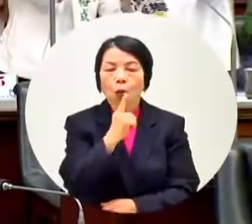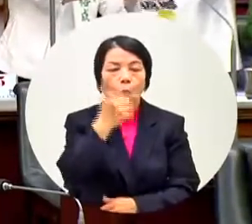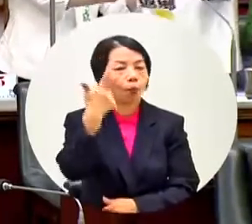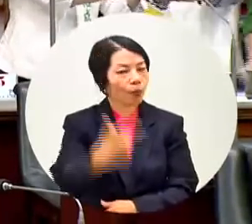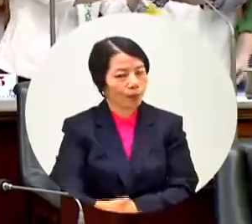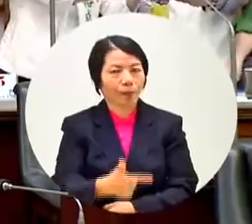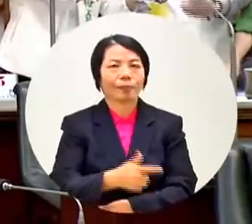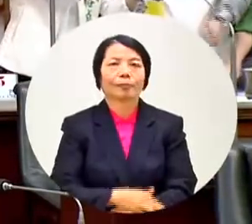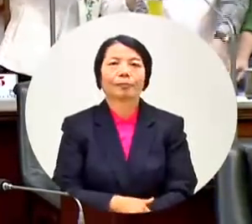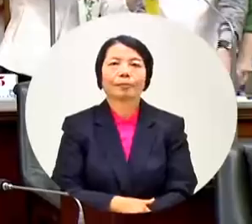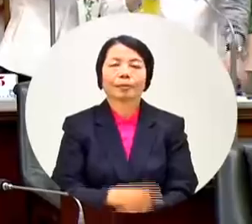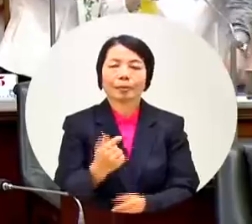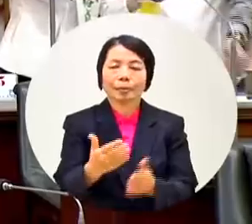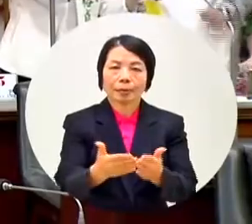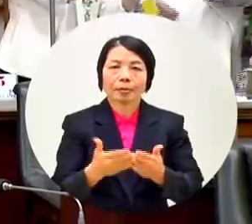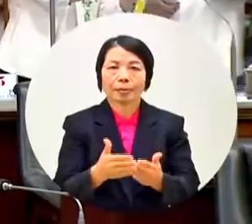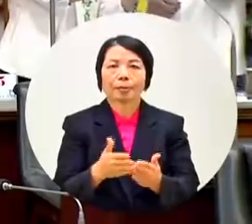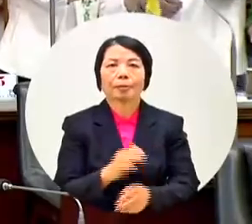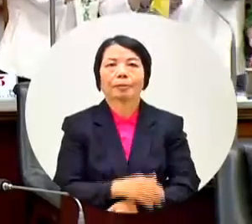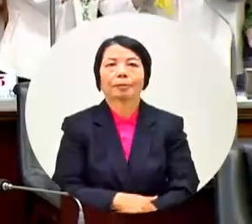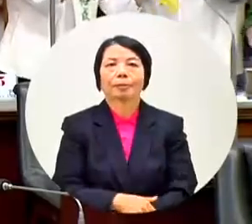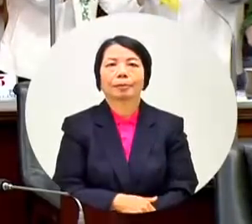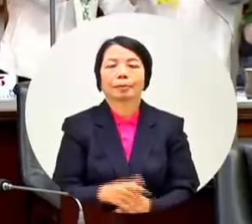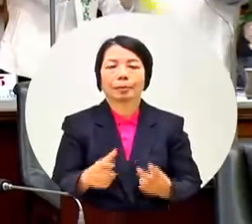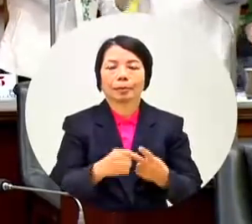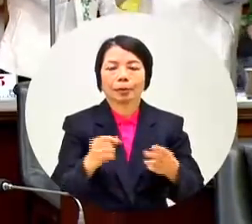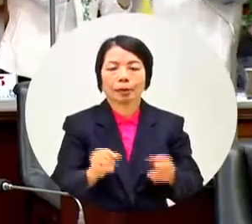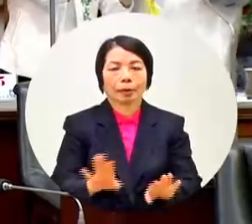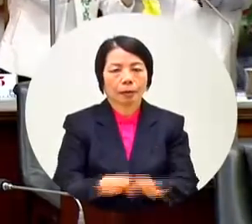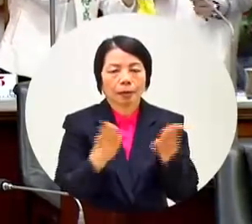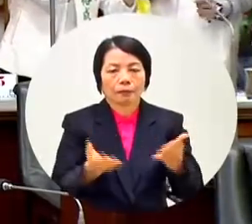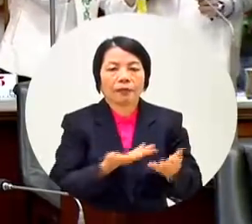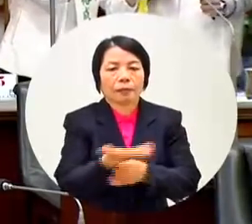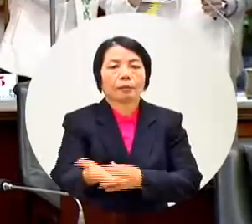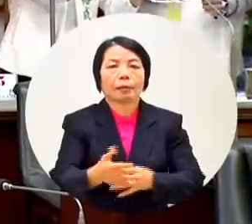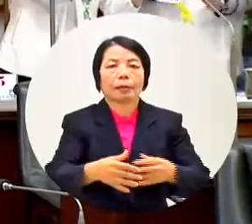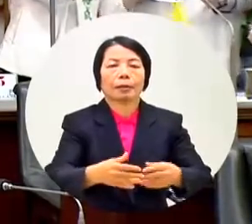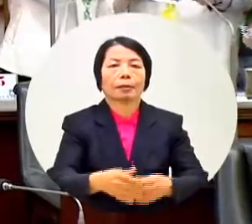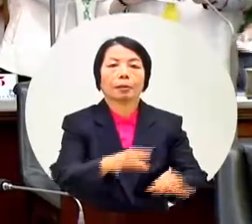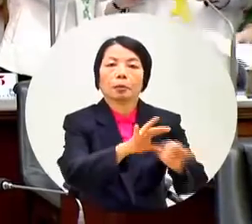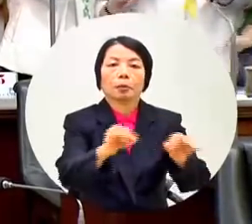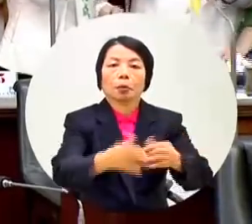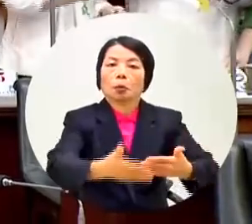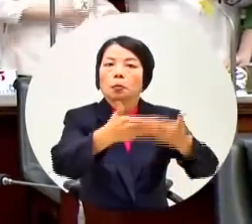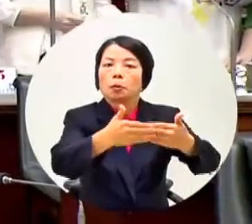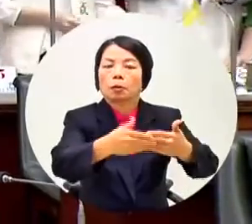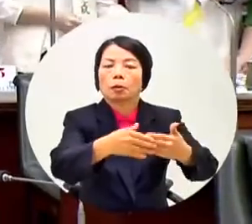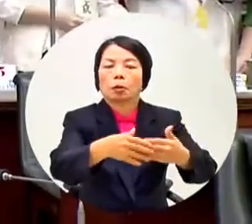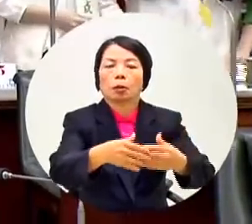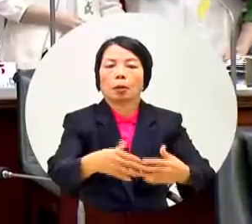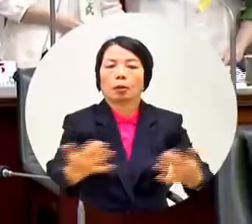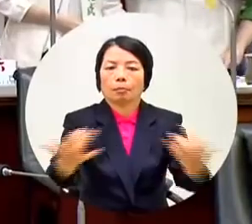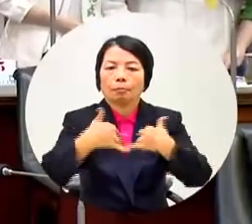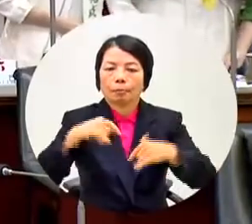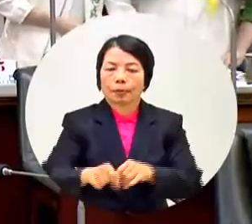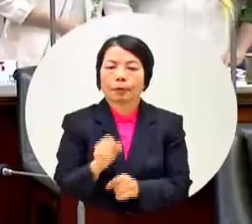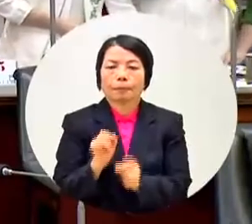哦，开放入资买房子，市长，我你讲成功结论，钱进来